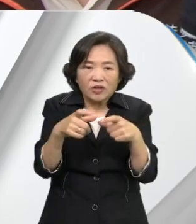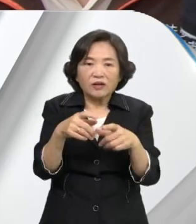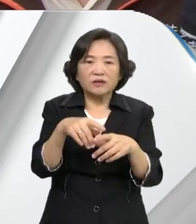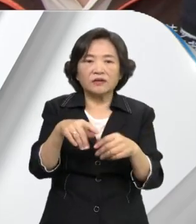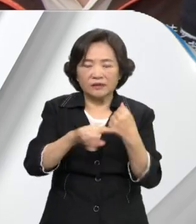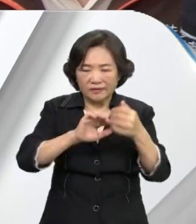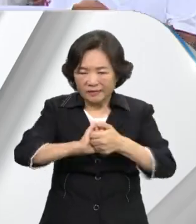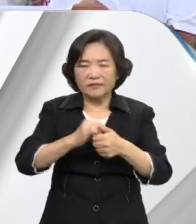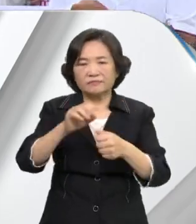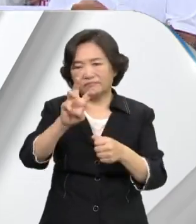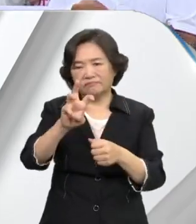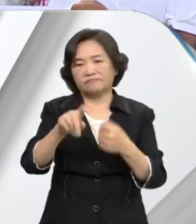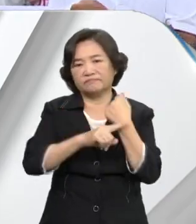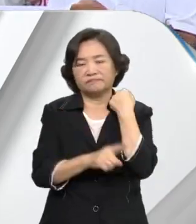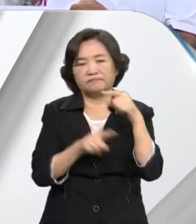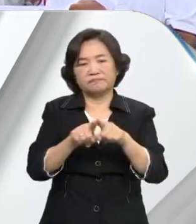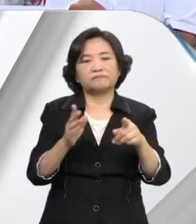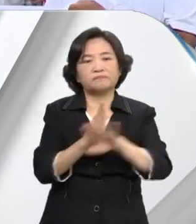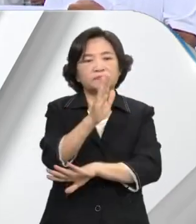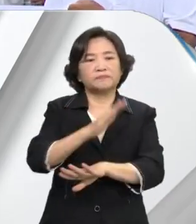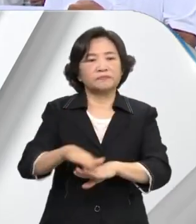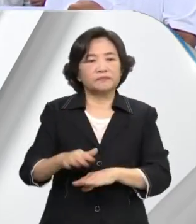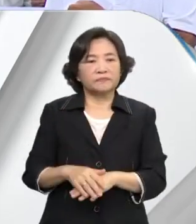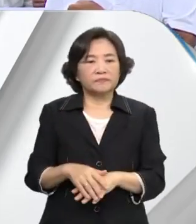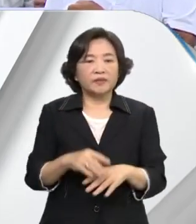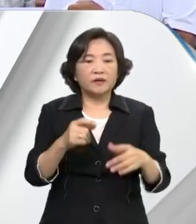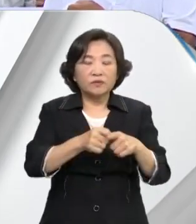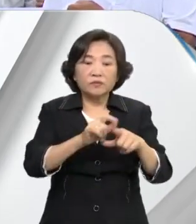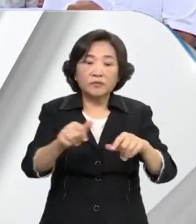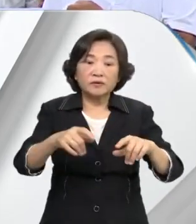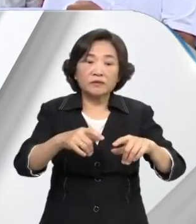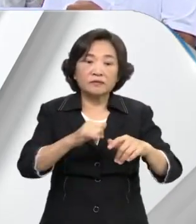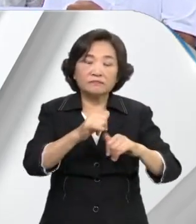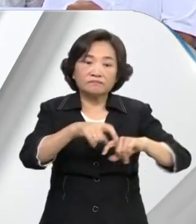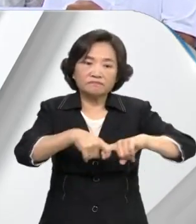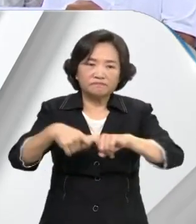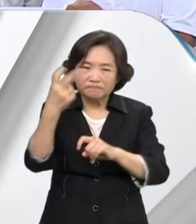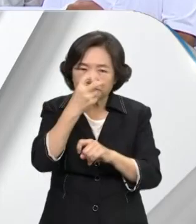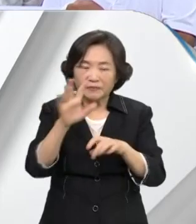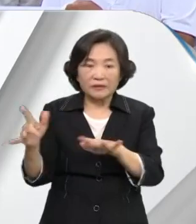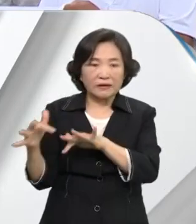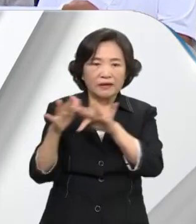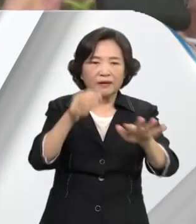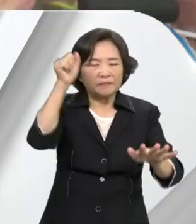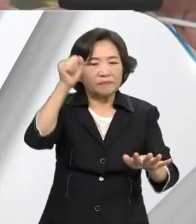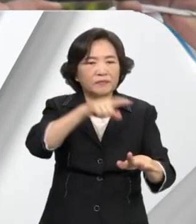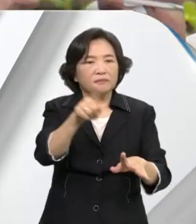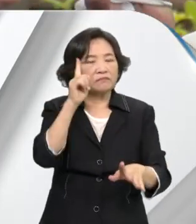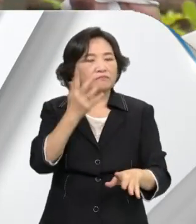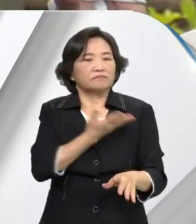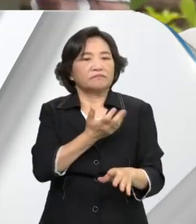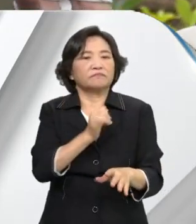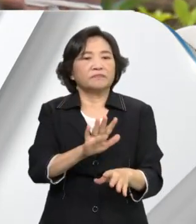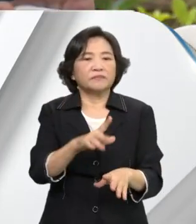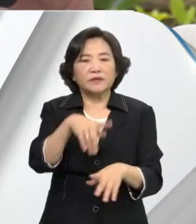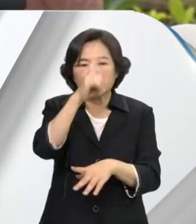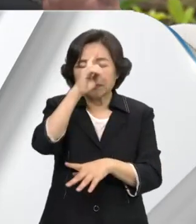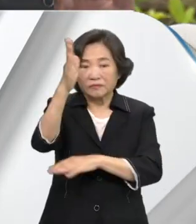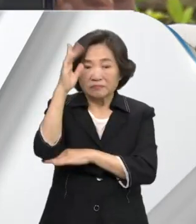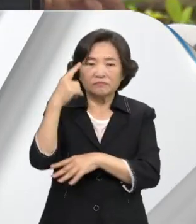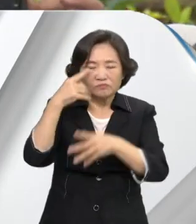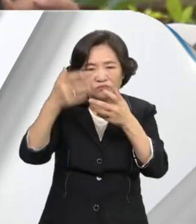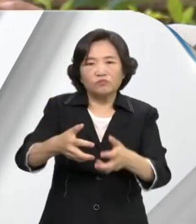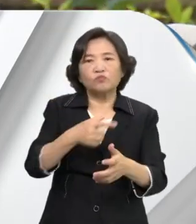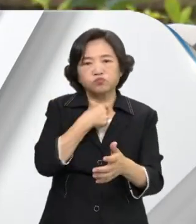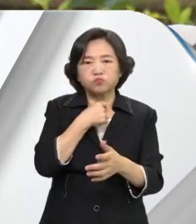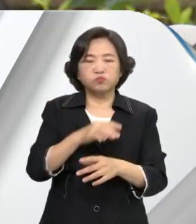超过30坪以上。 桃园市公民监督联盟亲身表示。金碧来抗议，还要表态居民的不满，要求市府重视民